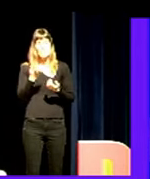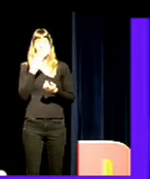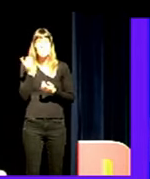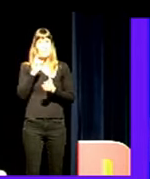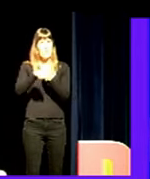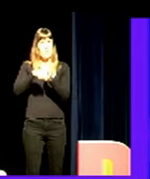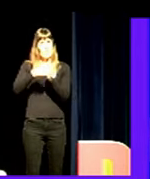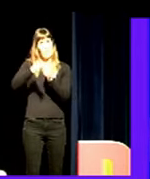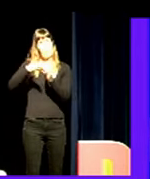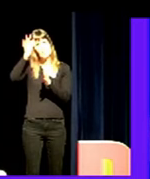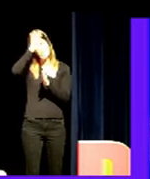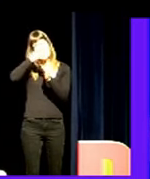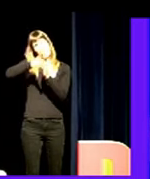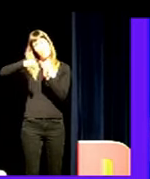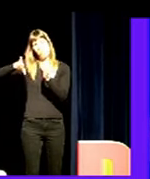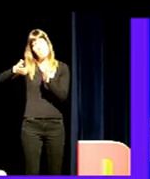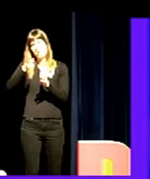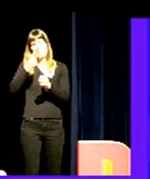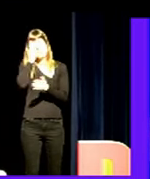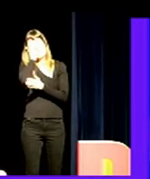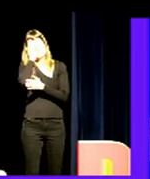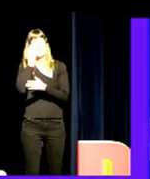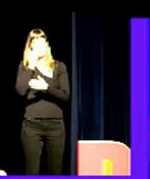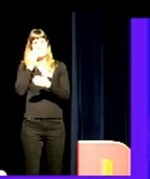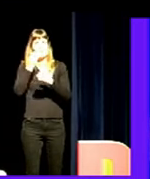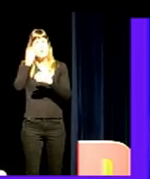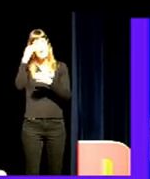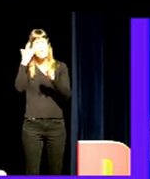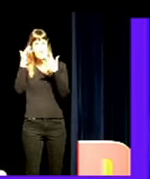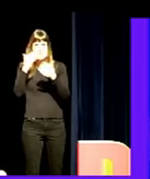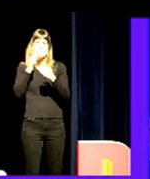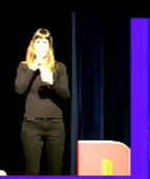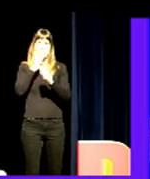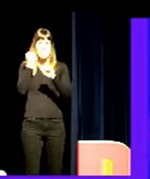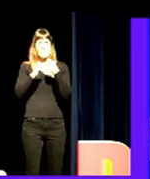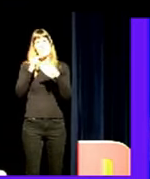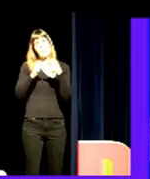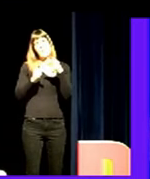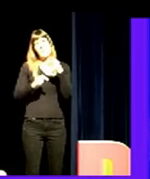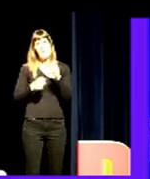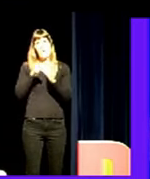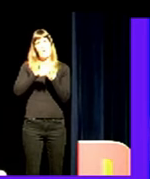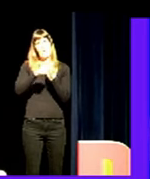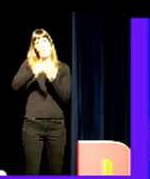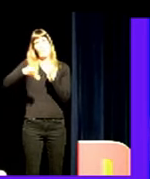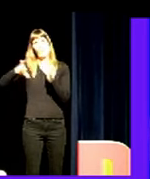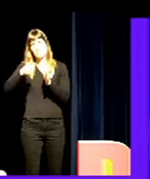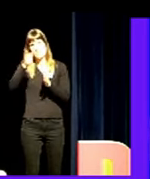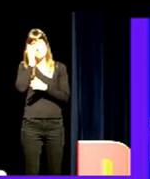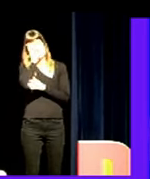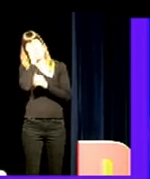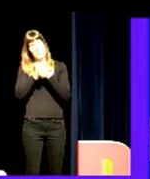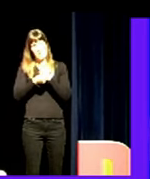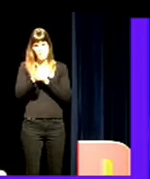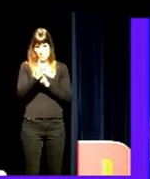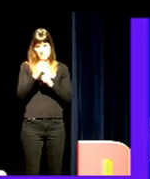aspektu teoriko bat jorratzea, ezatea zer egiten duten erabeek eta umeek eta jasna. Baina, ostras, bertan eta